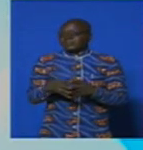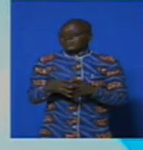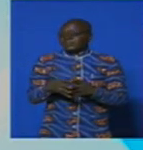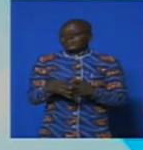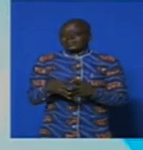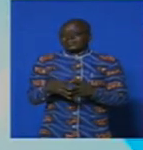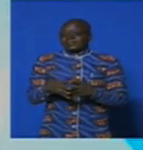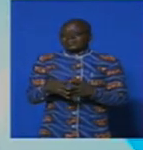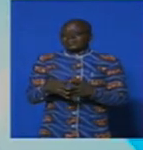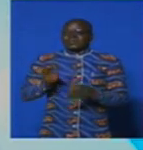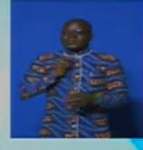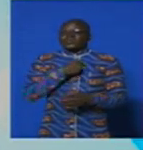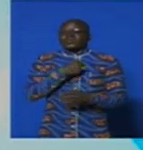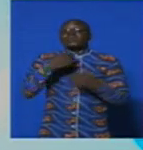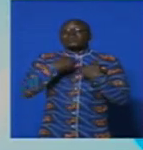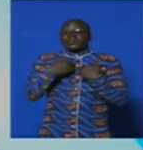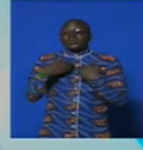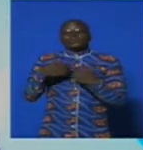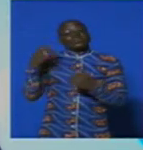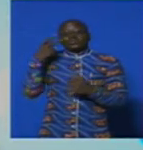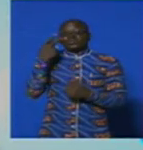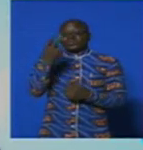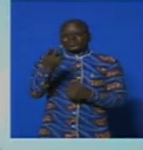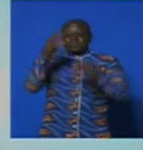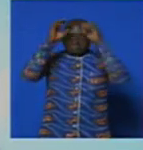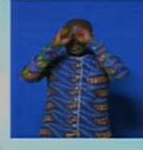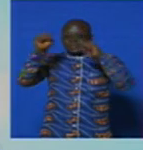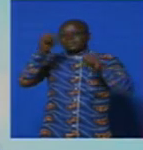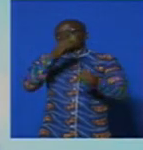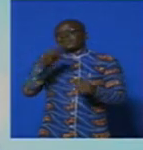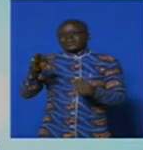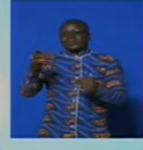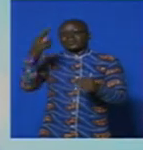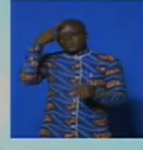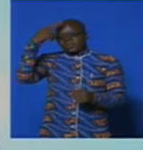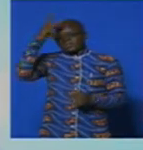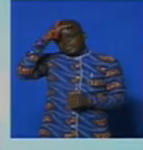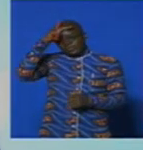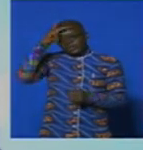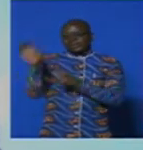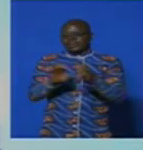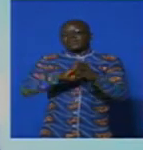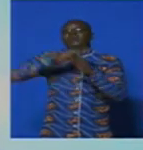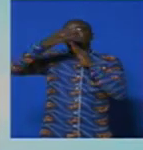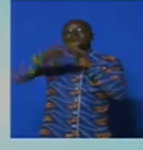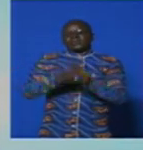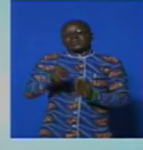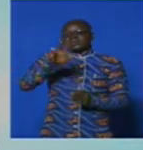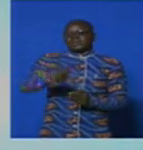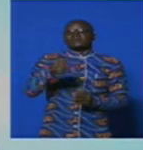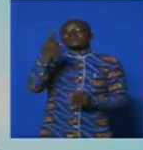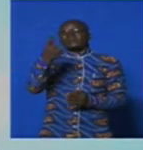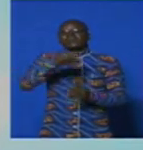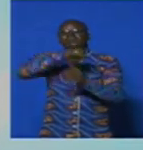Voilà, nous avons ainsi suivi le président du FASO, Rochma Christian Kabore, qui faisait le bilan du 31e sommet des chefs d'État et